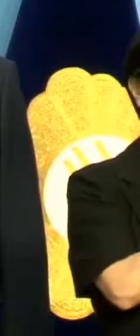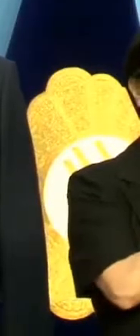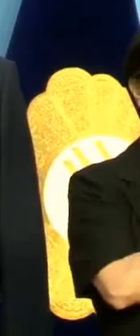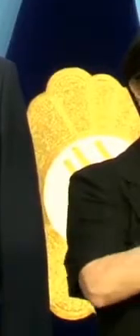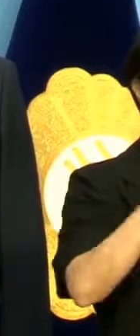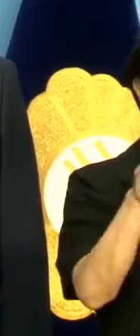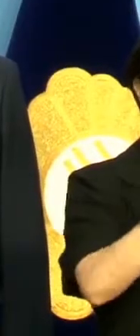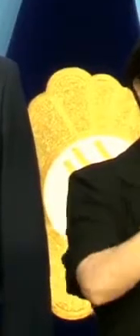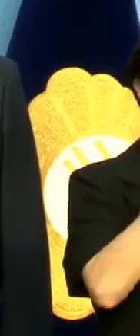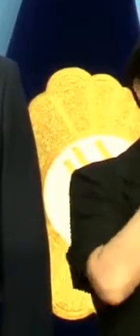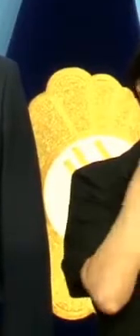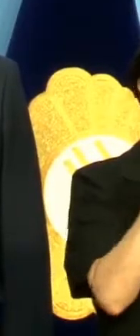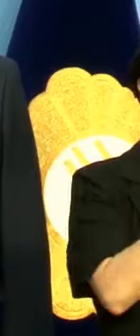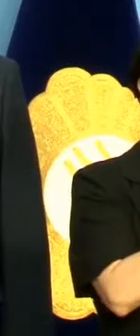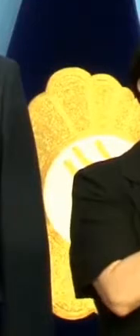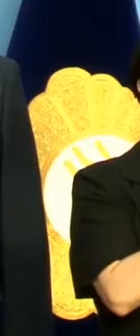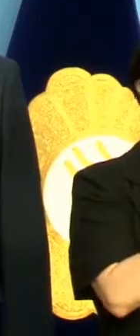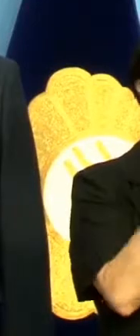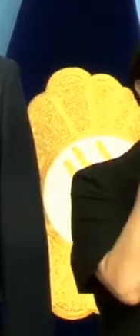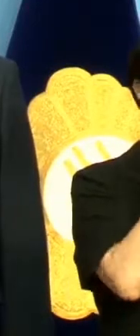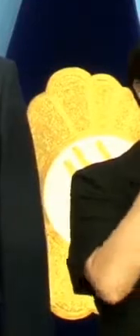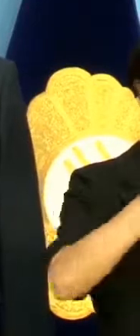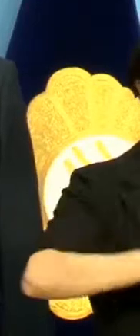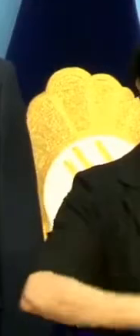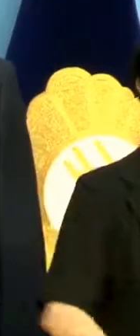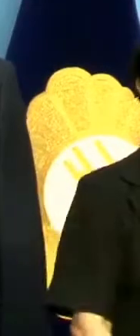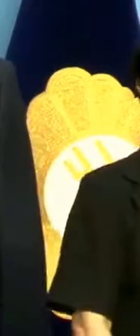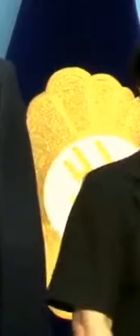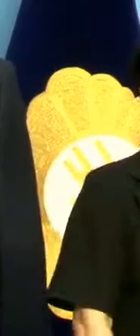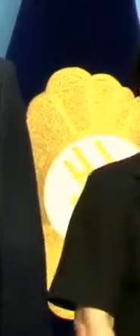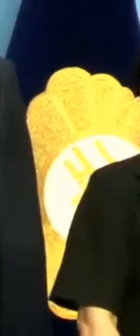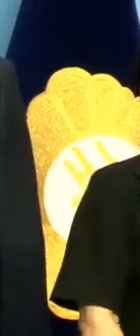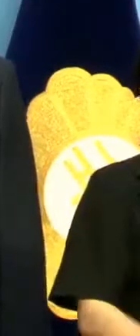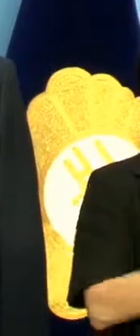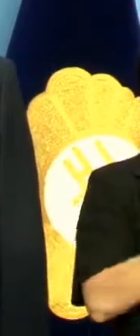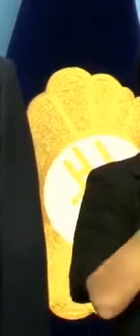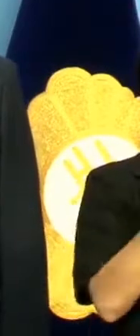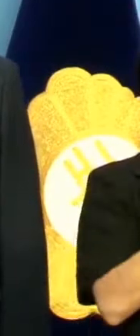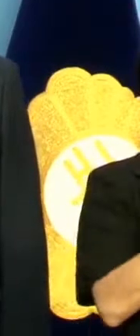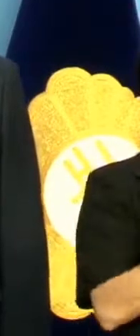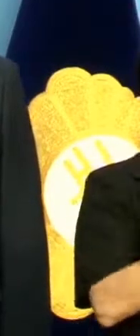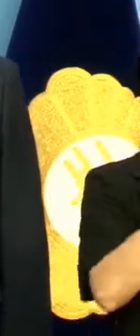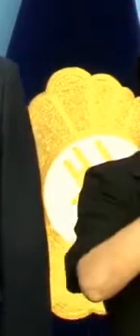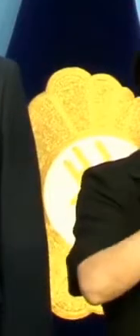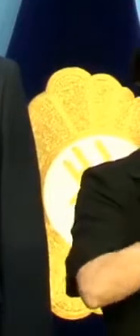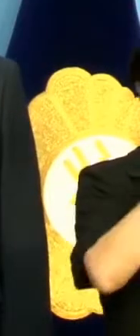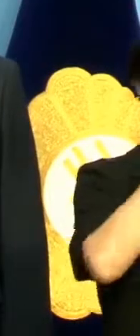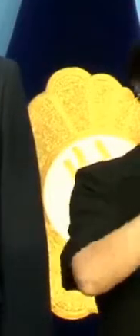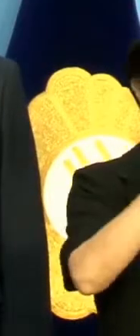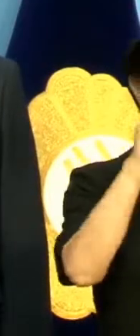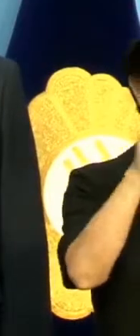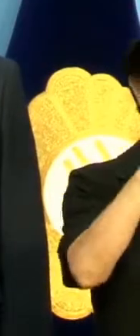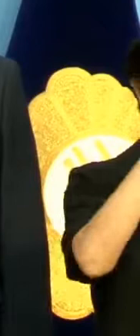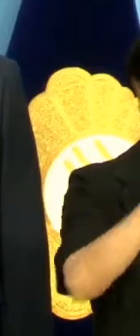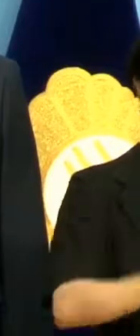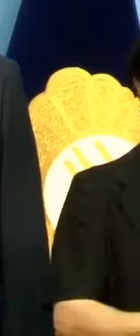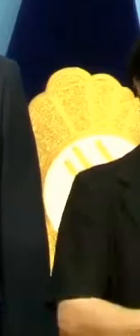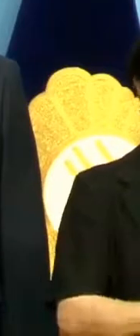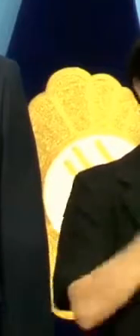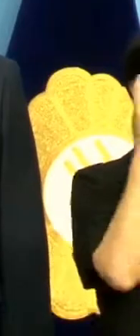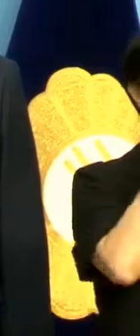형제가 를 고무 여부에 대한 조사가 필요합니다 e0 일러 이이경 1위 유죄판결 받은 내용을